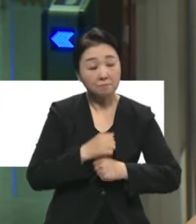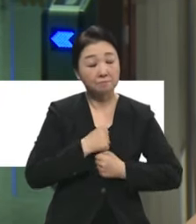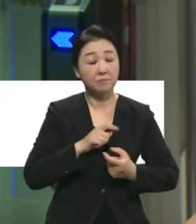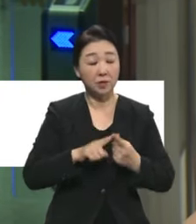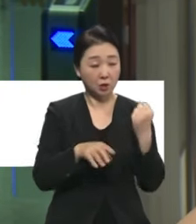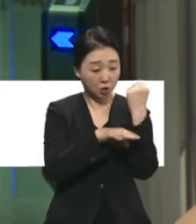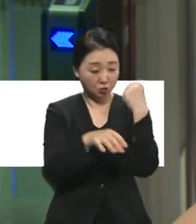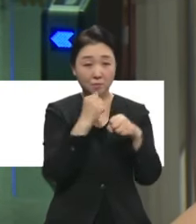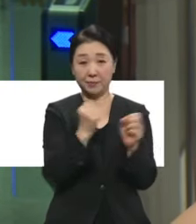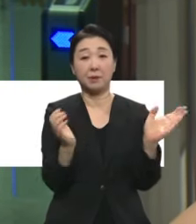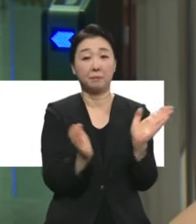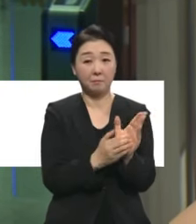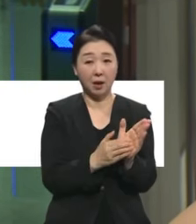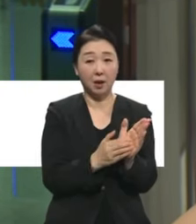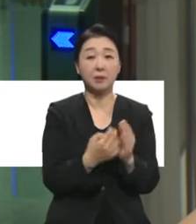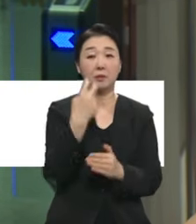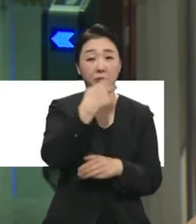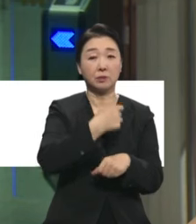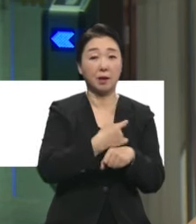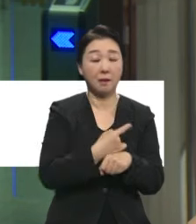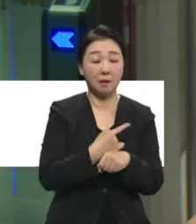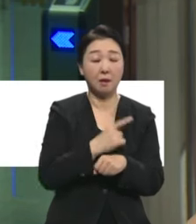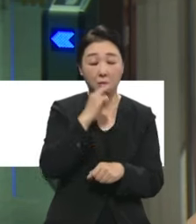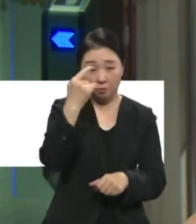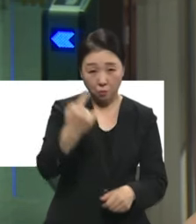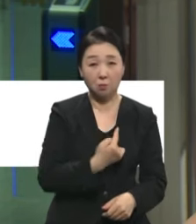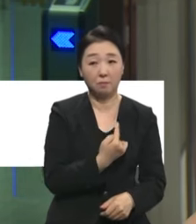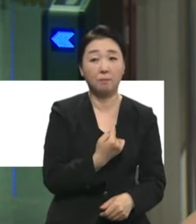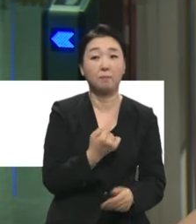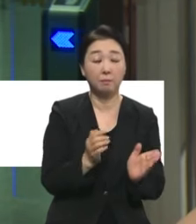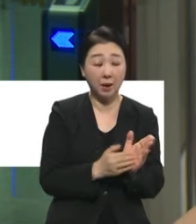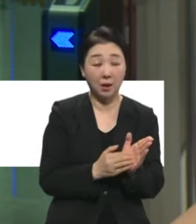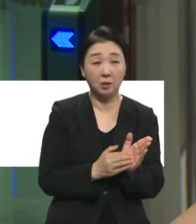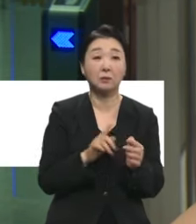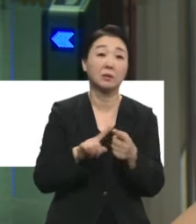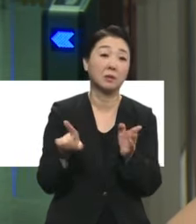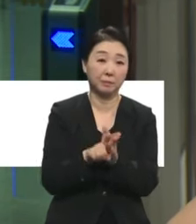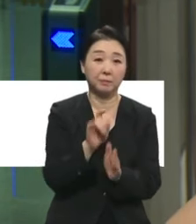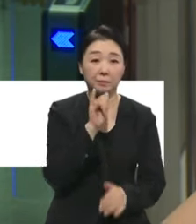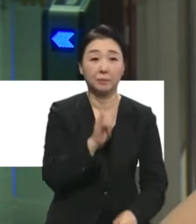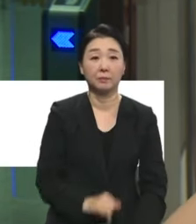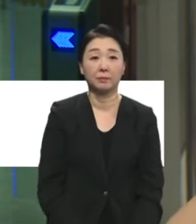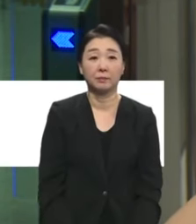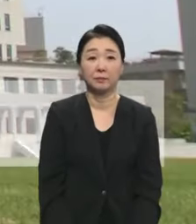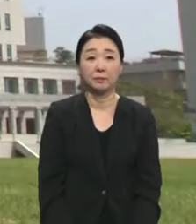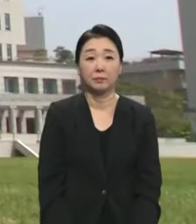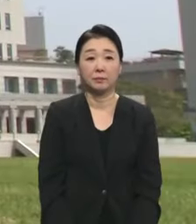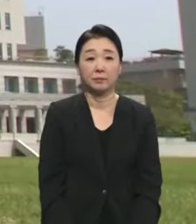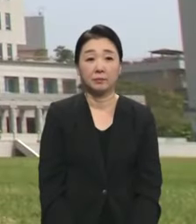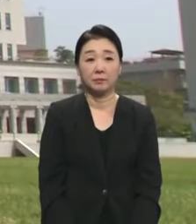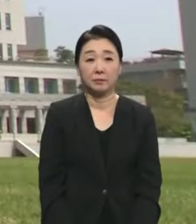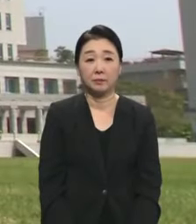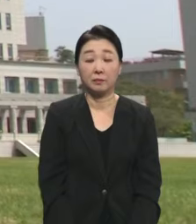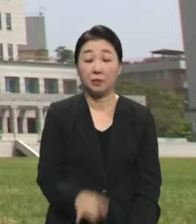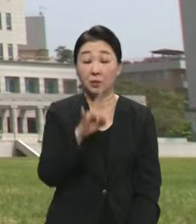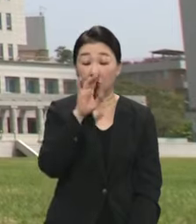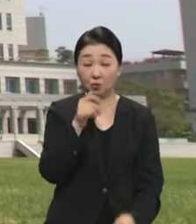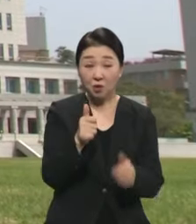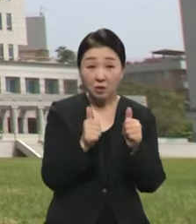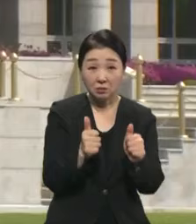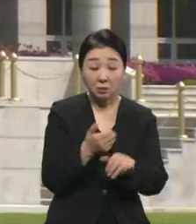잘 갖추어 수사할 것이라고 저는 보고를 받았고 또 그렇게 믿고 있습니다. 중앙지검의 해명과